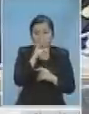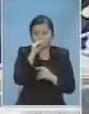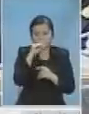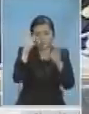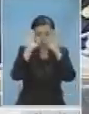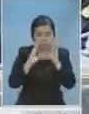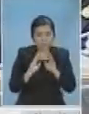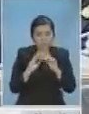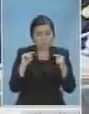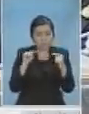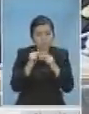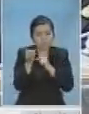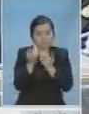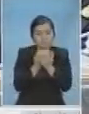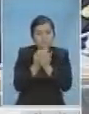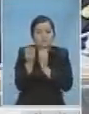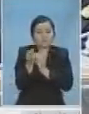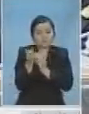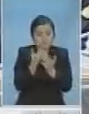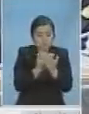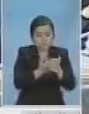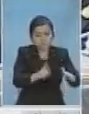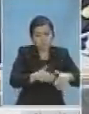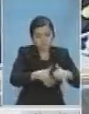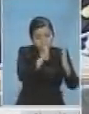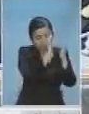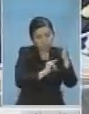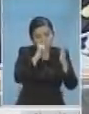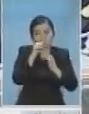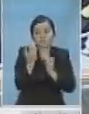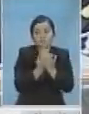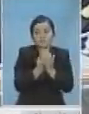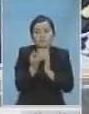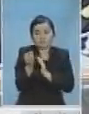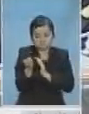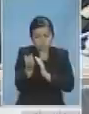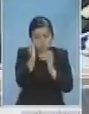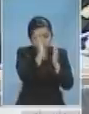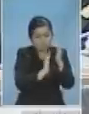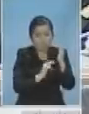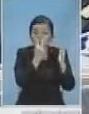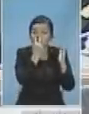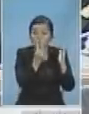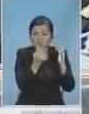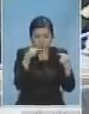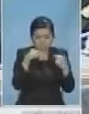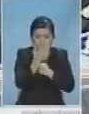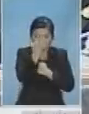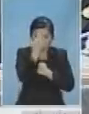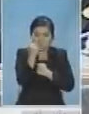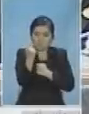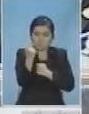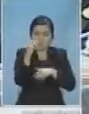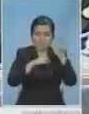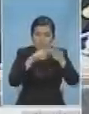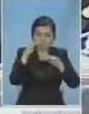per capita income นะครับยังต่ำประเทศไทยวันนี้ครับท่านประธานครับถ้าดูรายได้ต่อหัวของเราเนี่ยอยู่